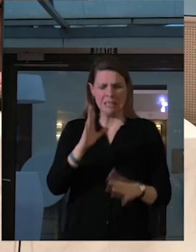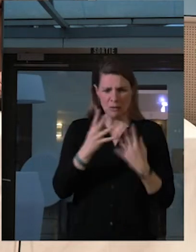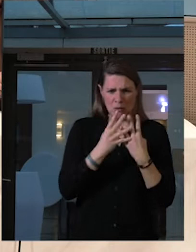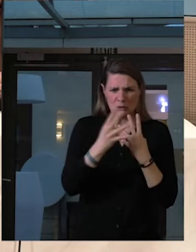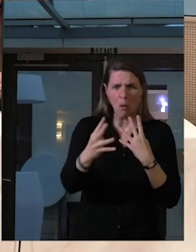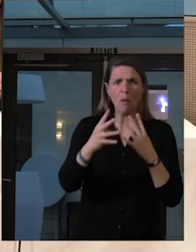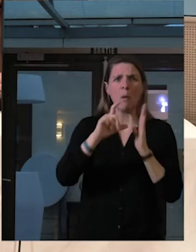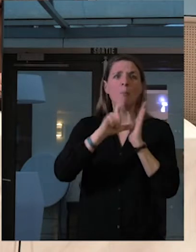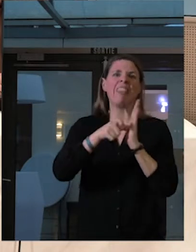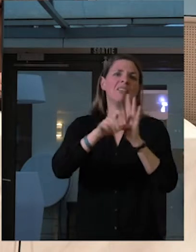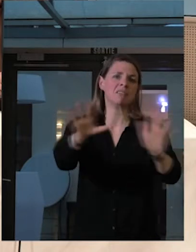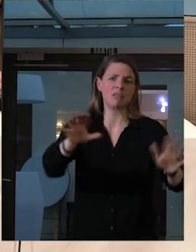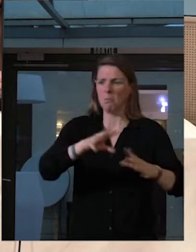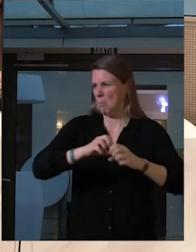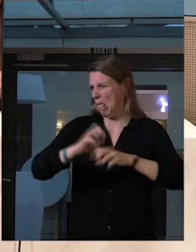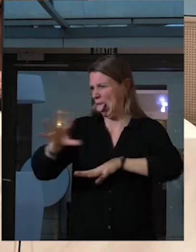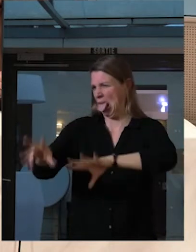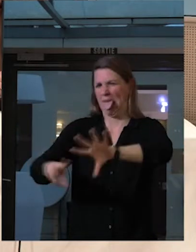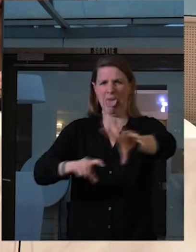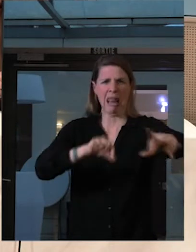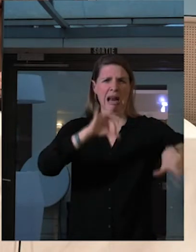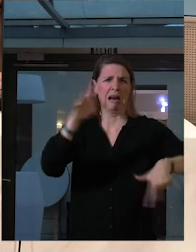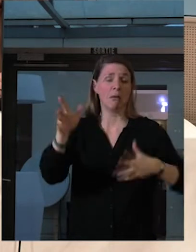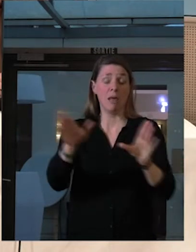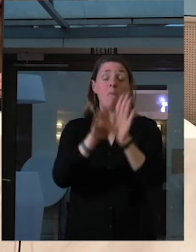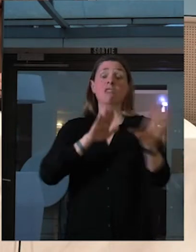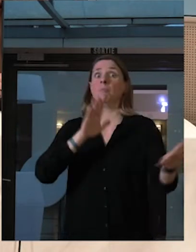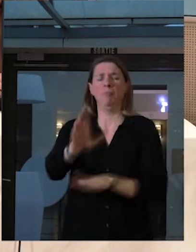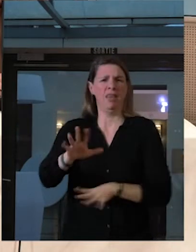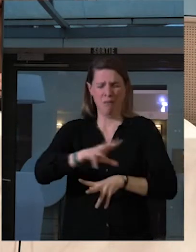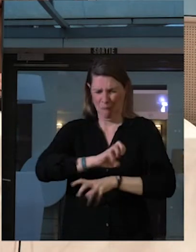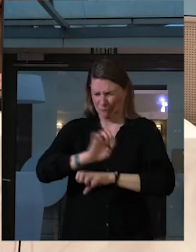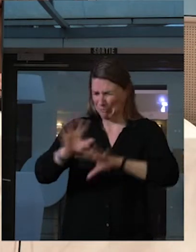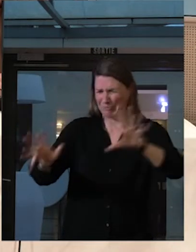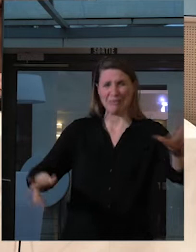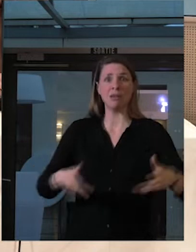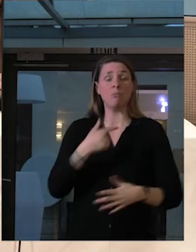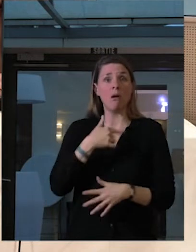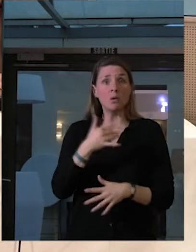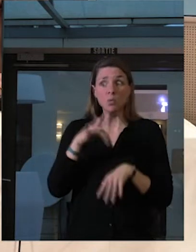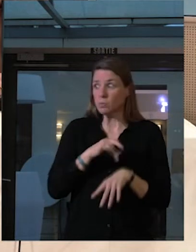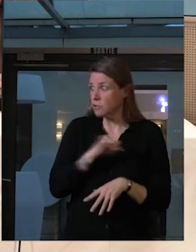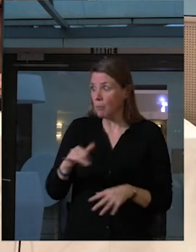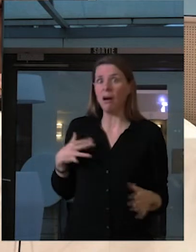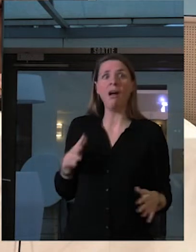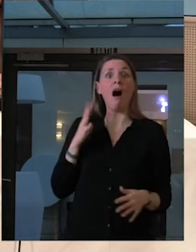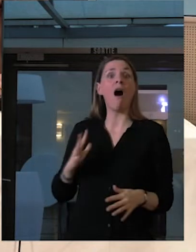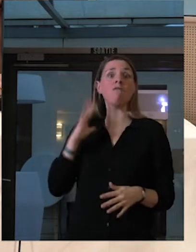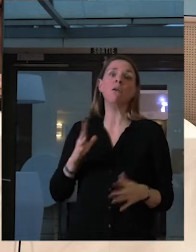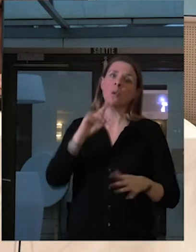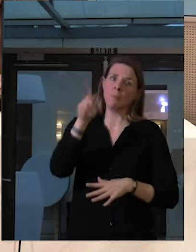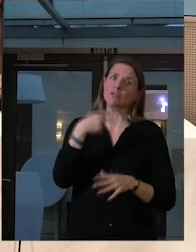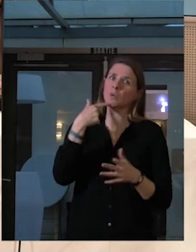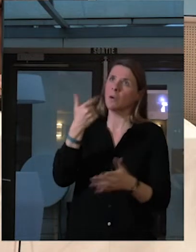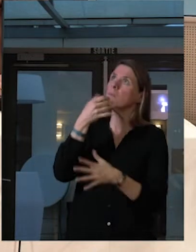de patates, voilà, pour faire, pour imaginer un peu la chose. Mais ça ne nous était jamais arrivé avant, donc on l'a fait remonter, bien sûr,